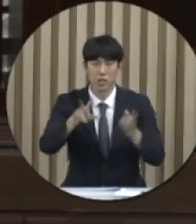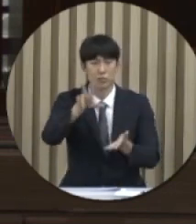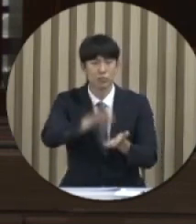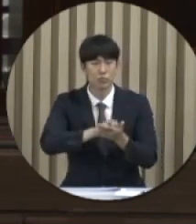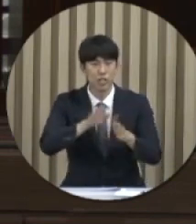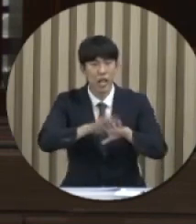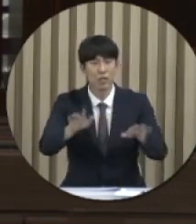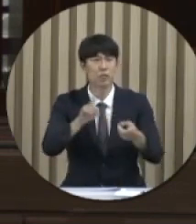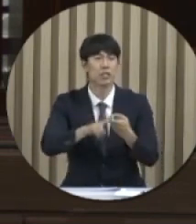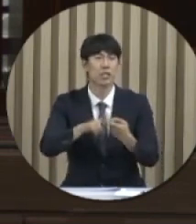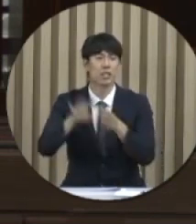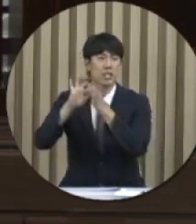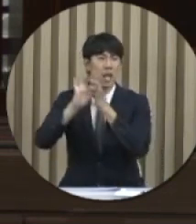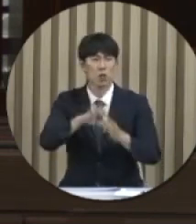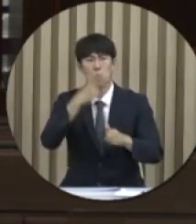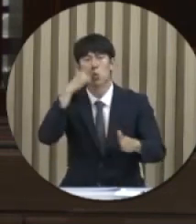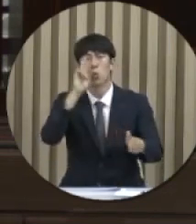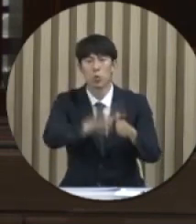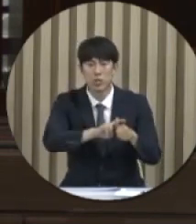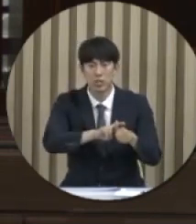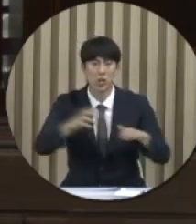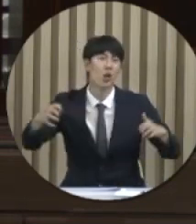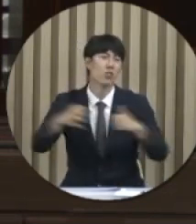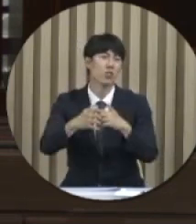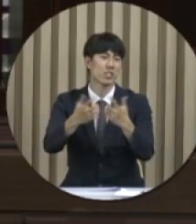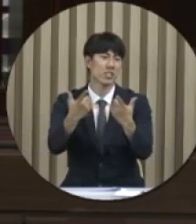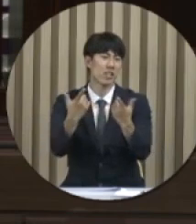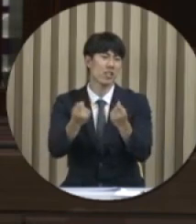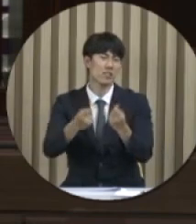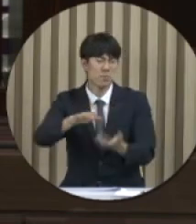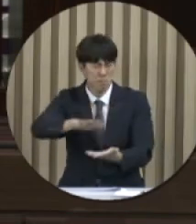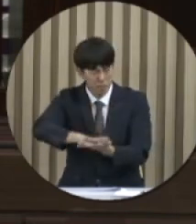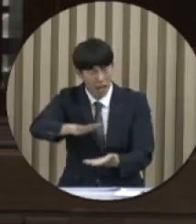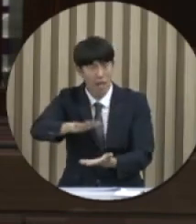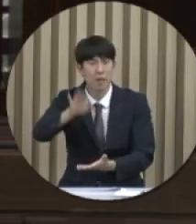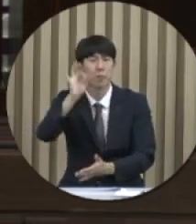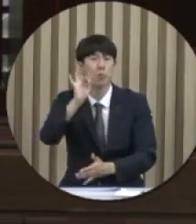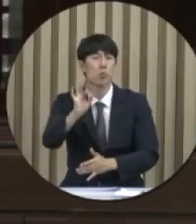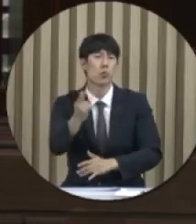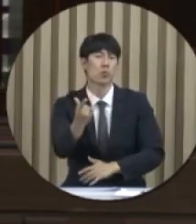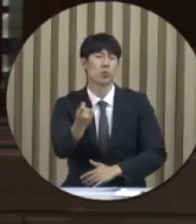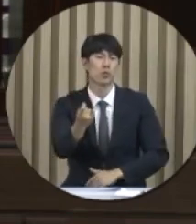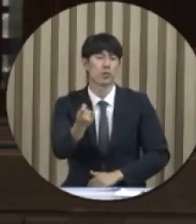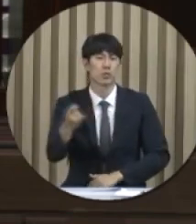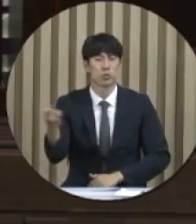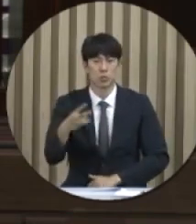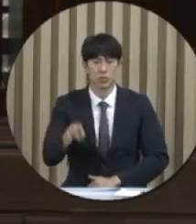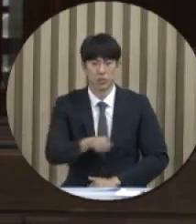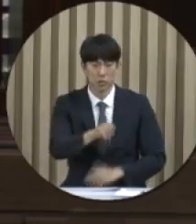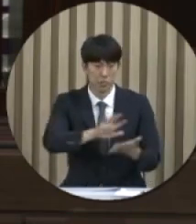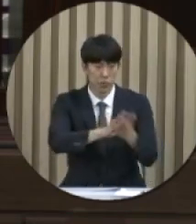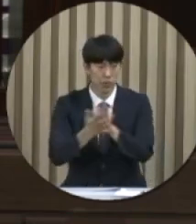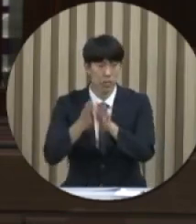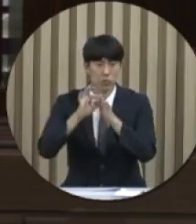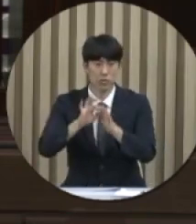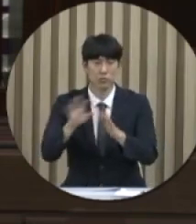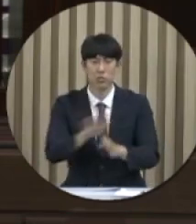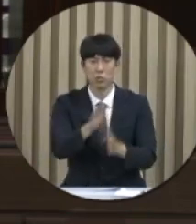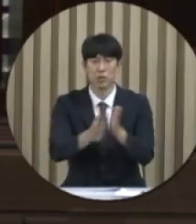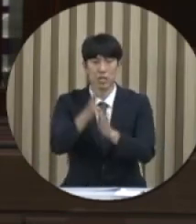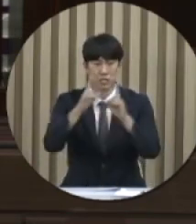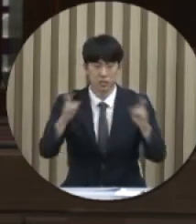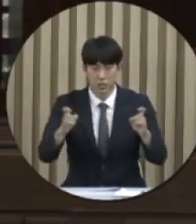대한 끊임없는 도전은 전쟁과도 같은 치열함으로 비춰질 것이고, 이러한 변화를 통해 우리